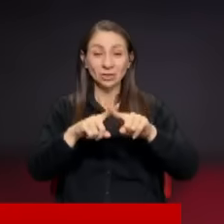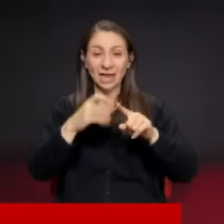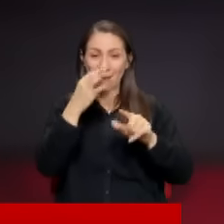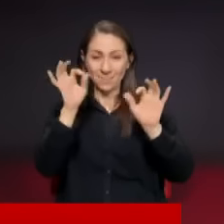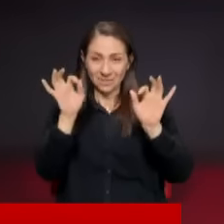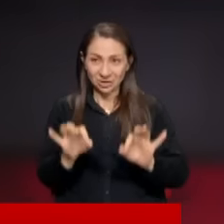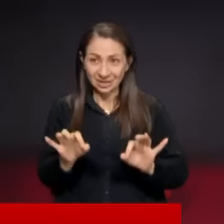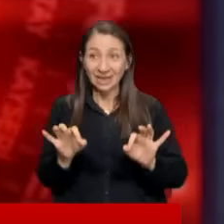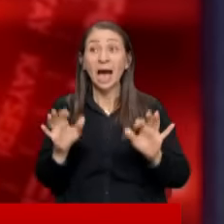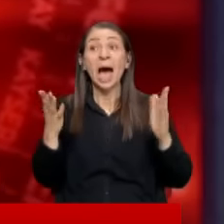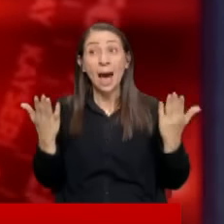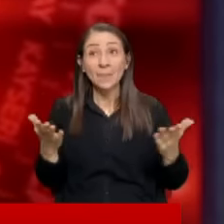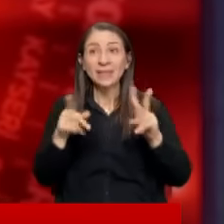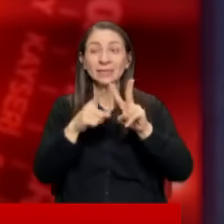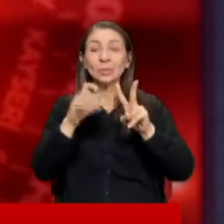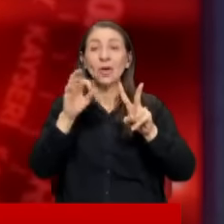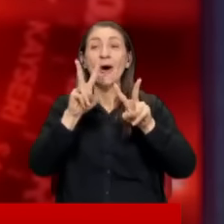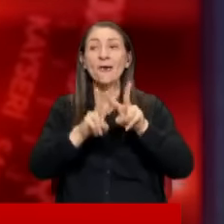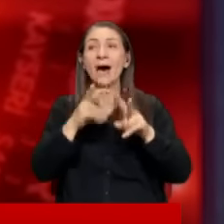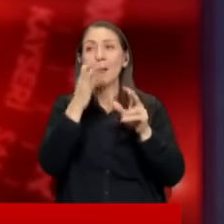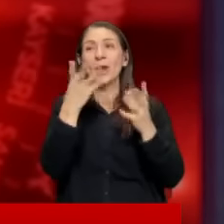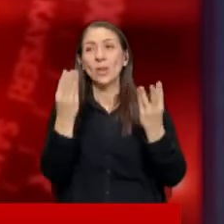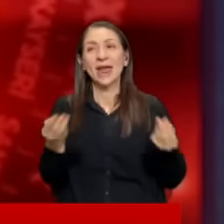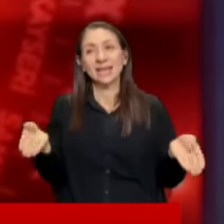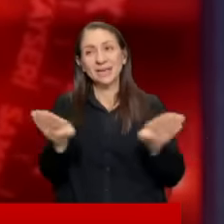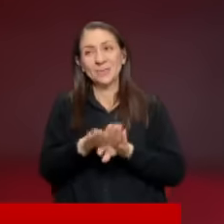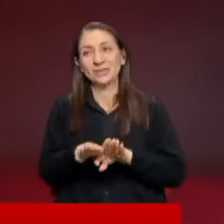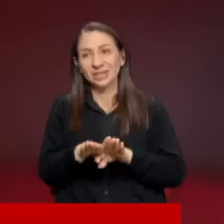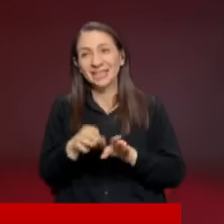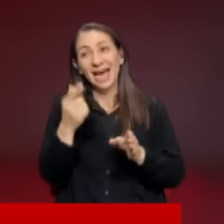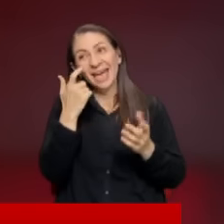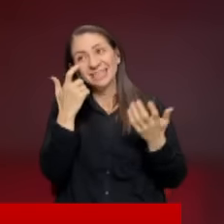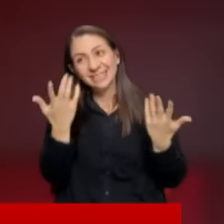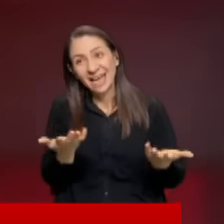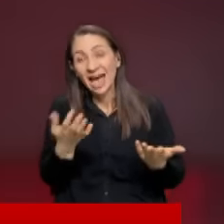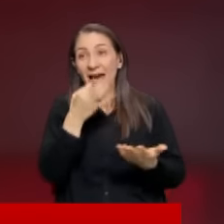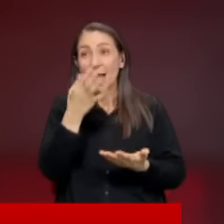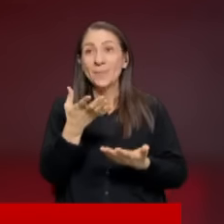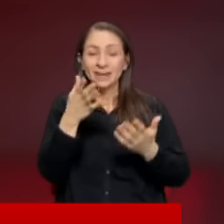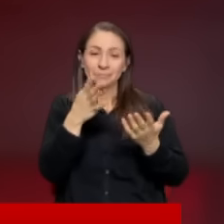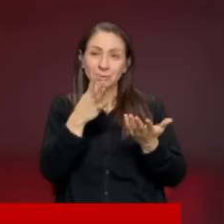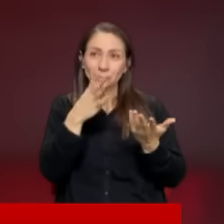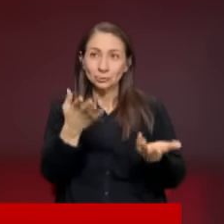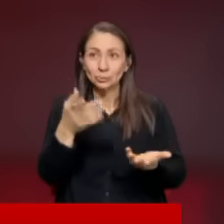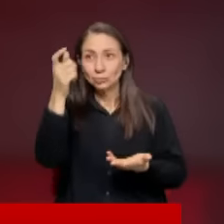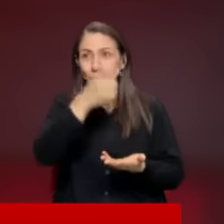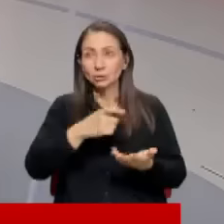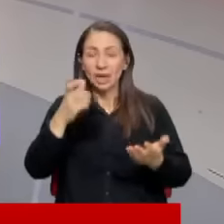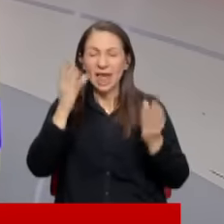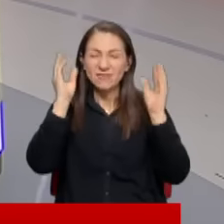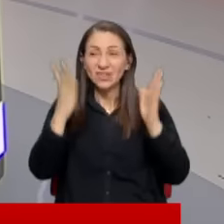başladık. Now Haber olarak kapatacağız hayırlısıyla. Haber bültenlerimiz biliyorsunuz